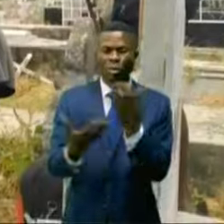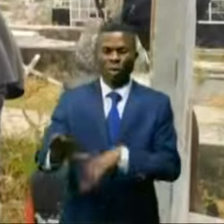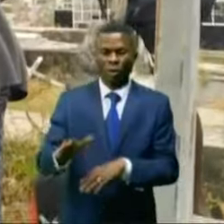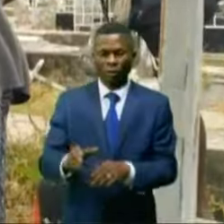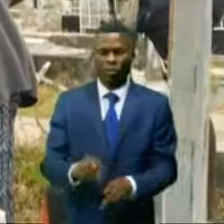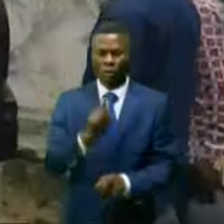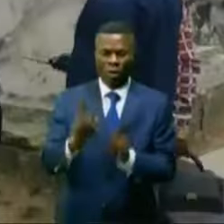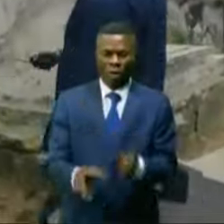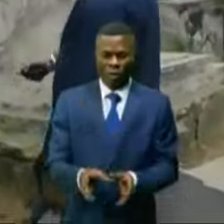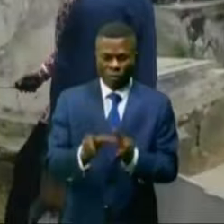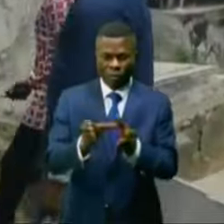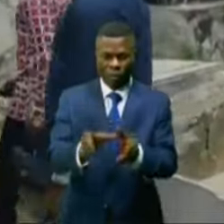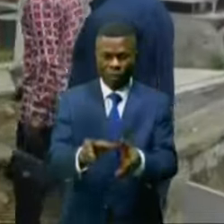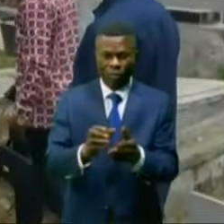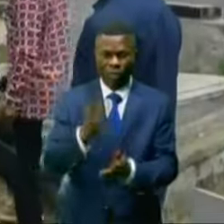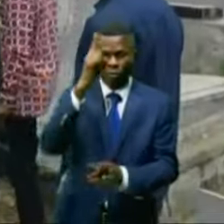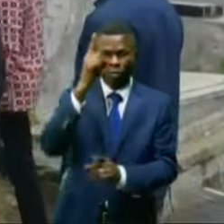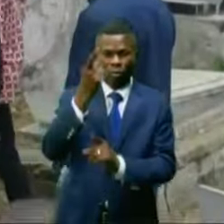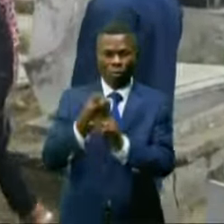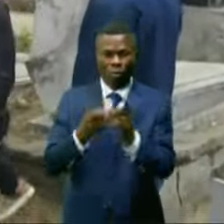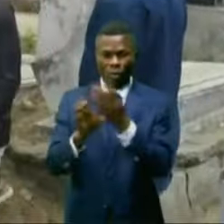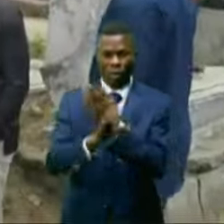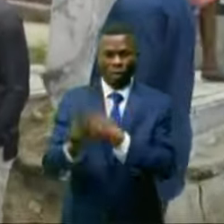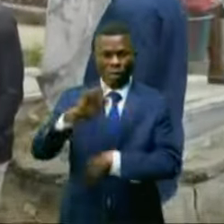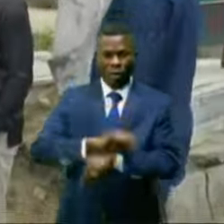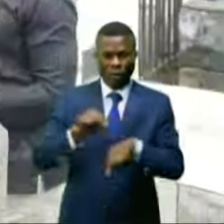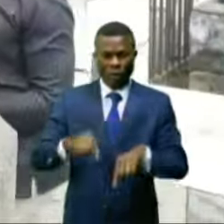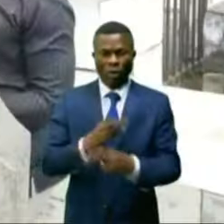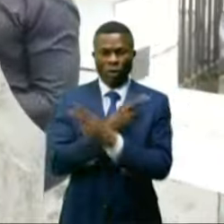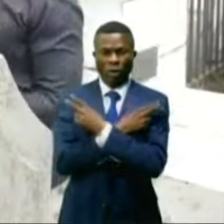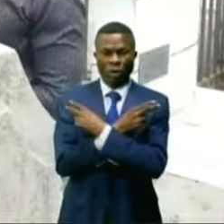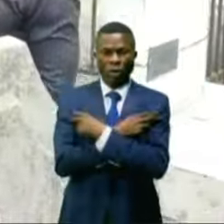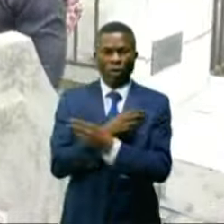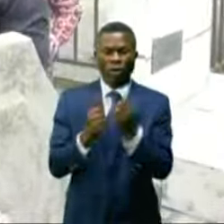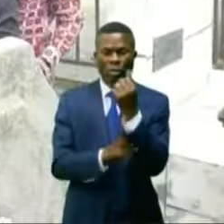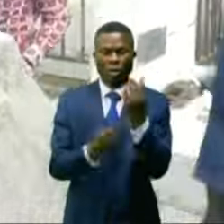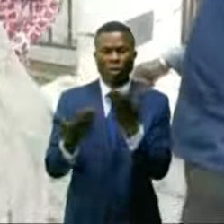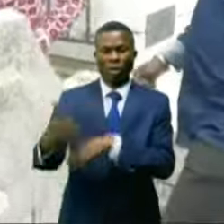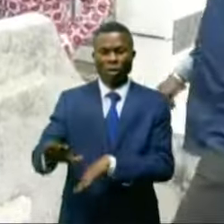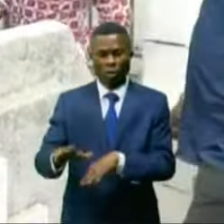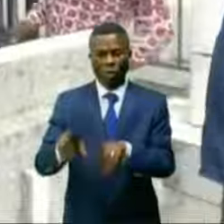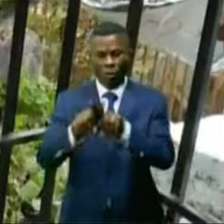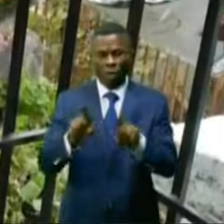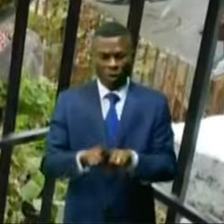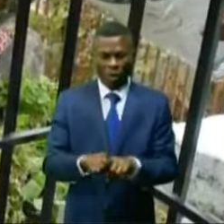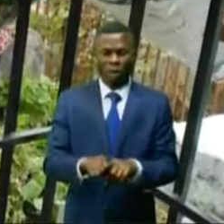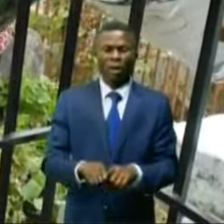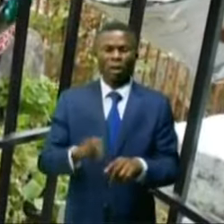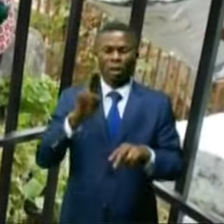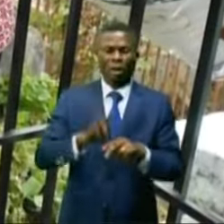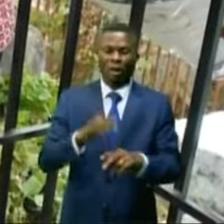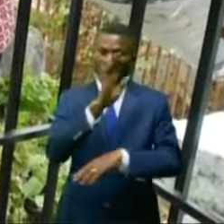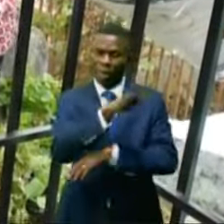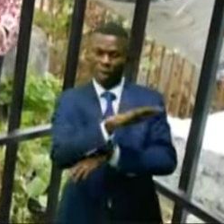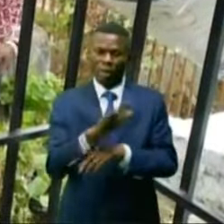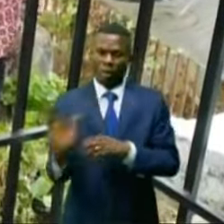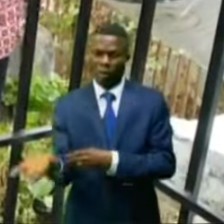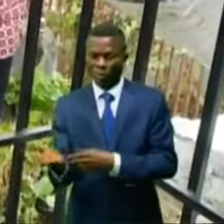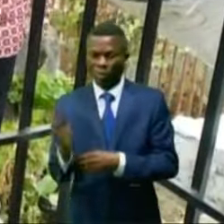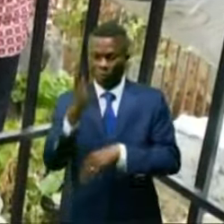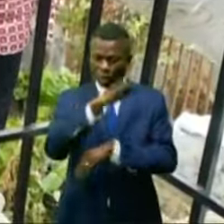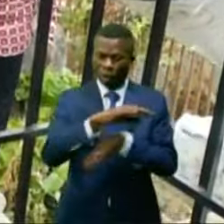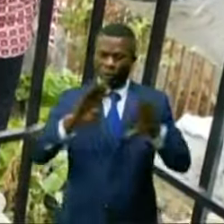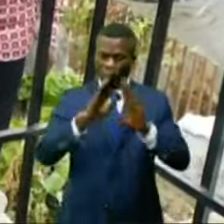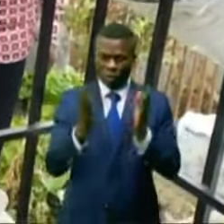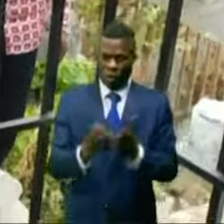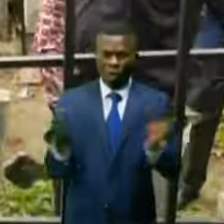de fleurs. Le 1er août, cette journée de repos pour les morts est observée dans l'avant-midi et dans l'après-midi,